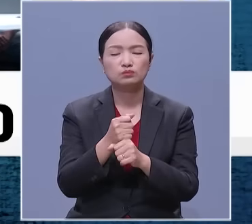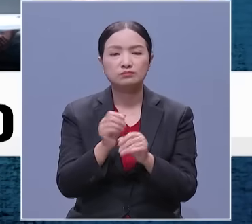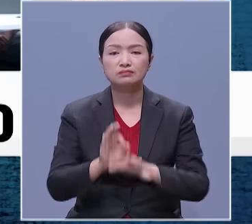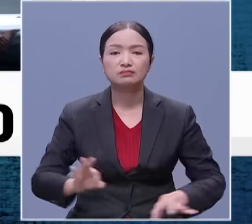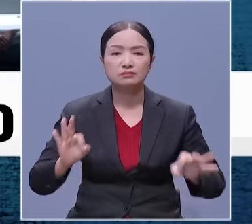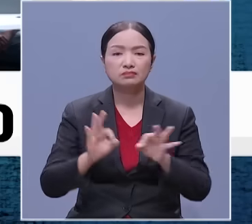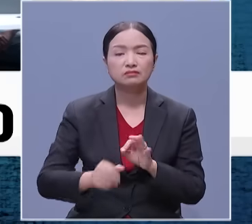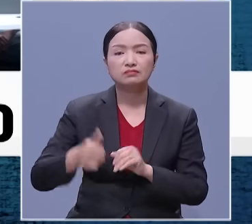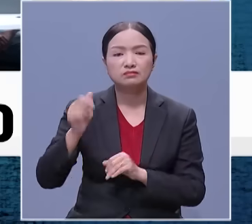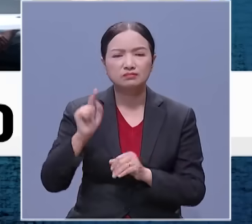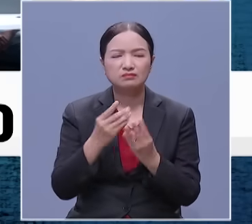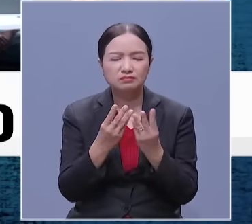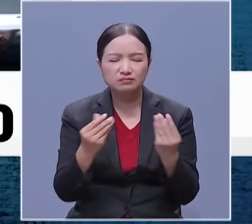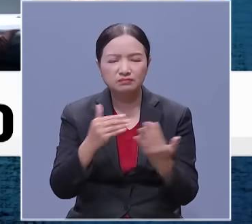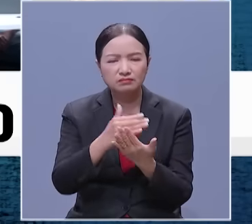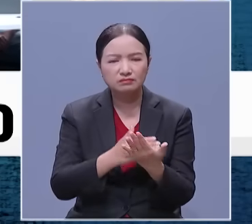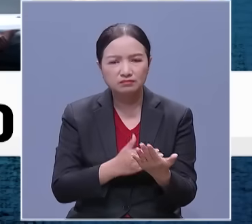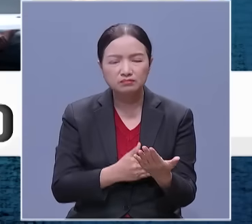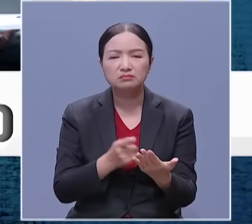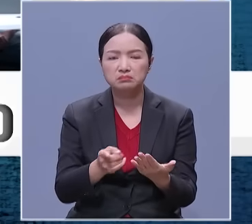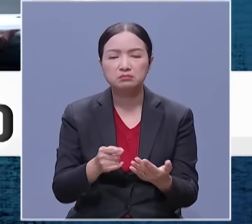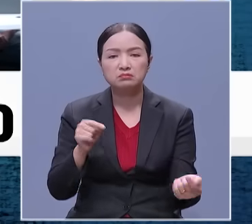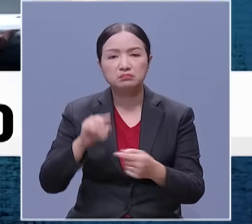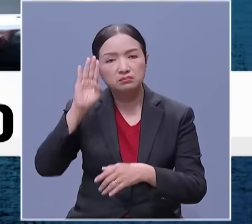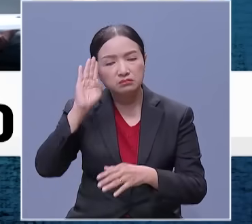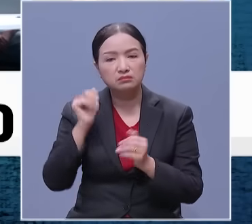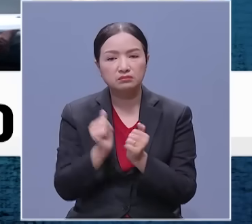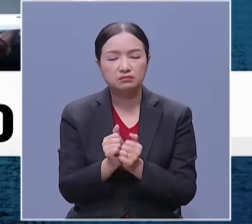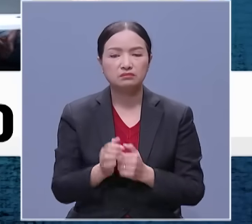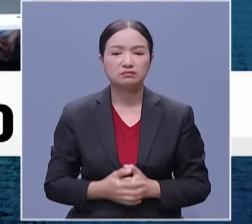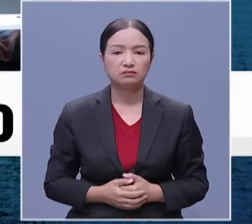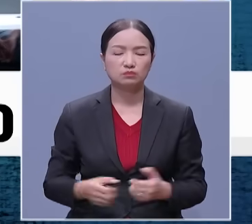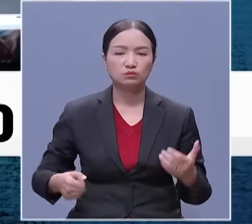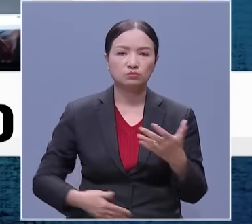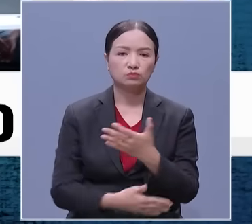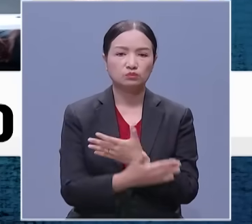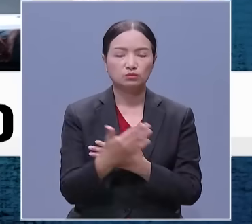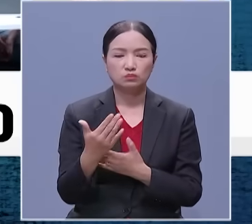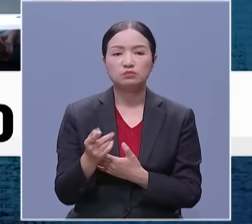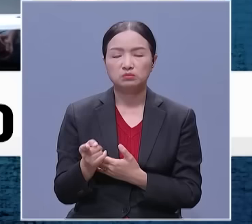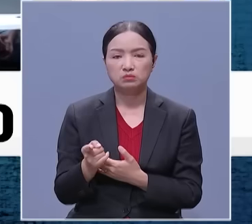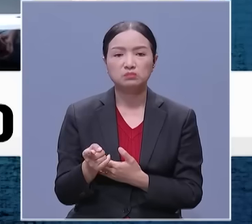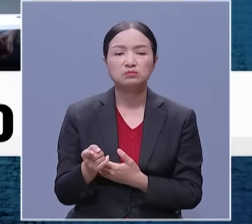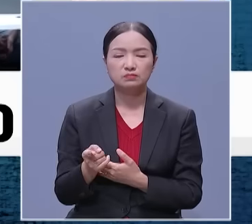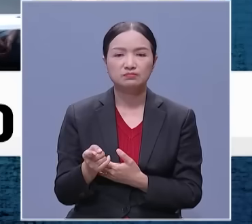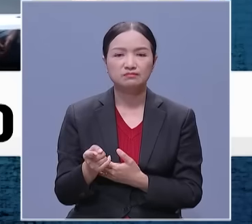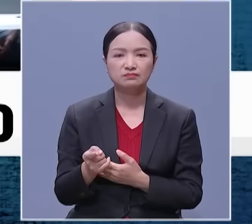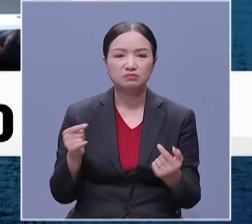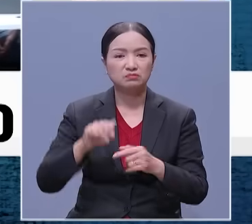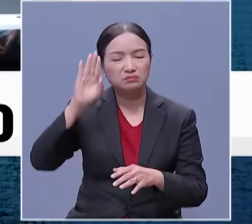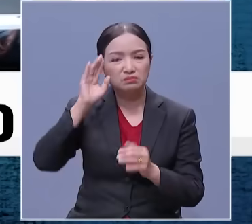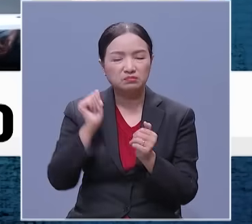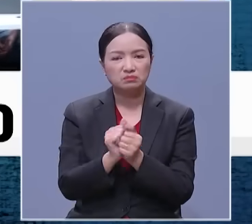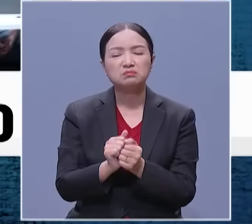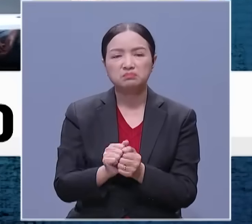ว่าเป็นเรื่องละเอียดอ่อนในการที่ดำเนินคดีกับตำรวจเพราะฉะนั้นโอกาสในการที่จะดำเนินคดีกับตำรวจเนี่ยผมว่าน่าอาจจะ